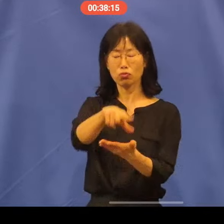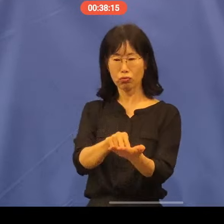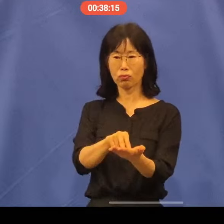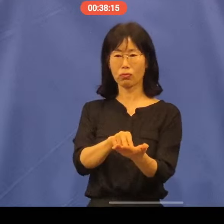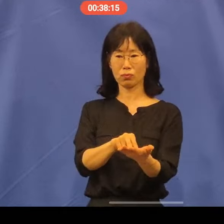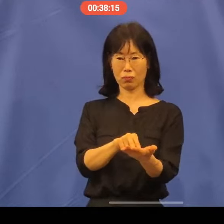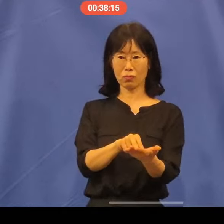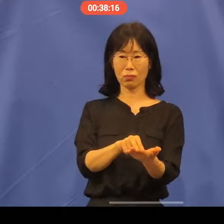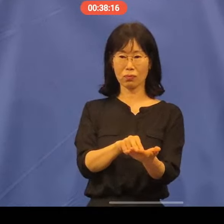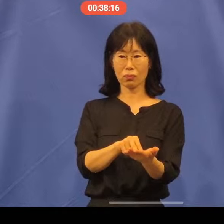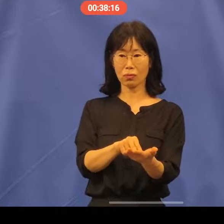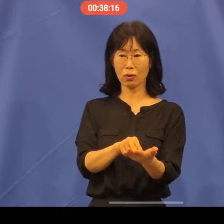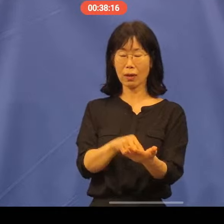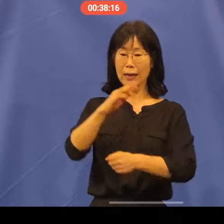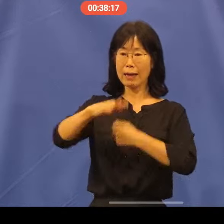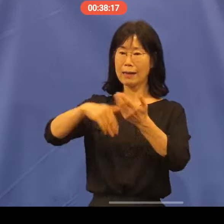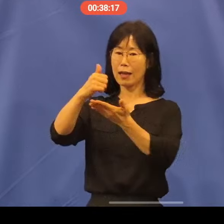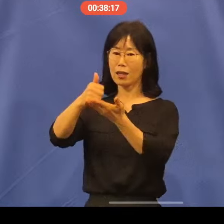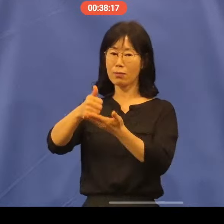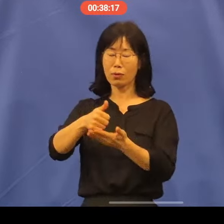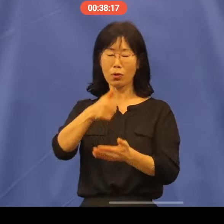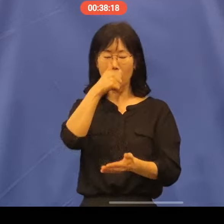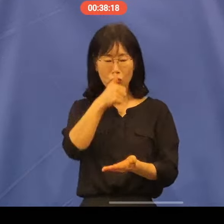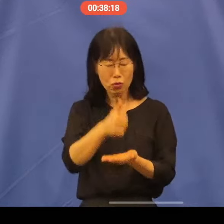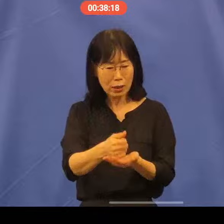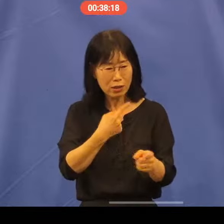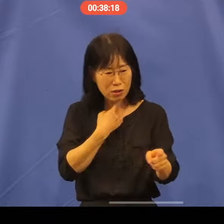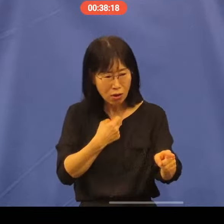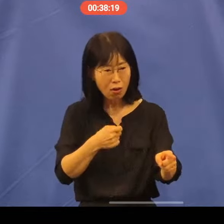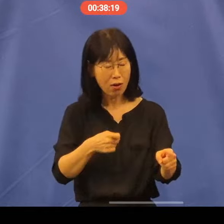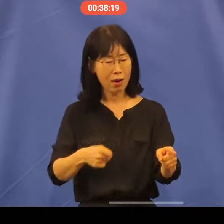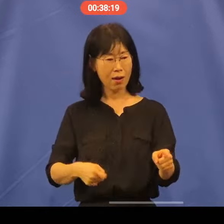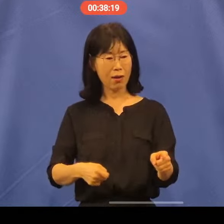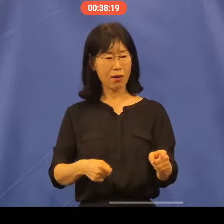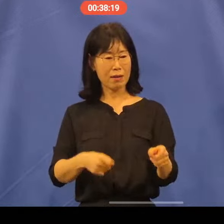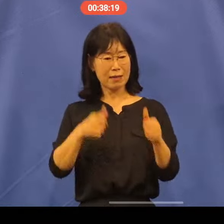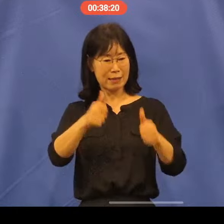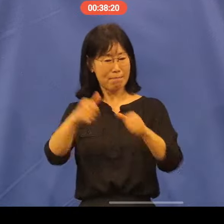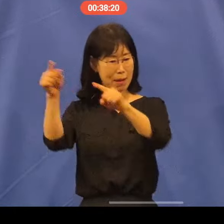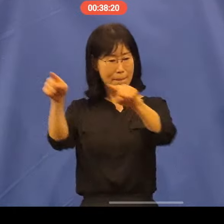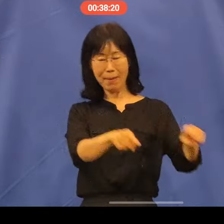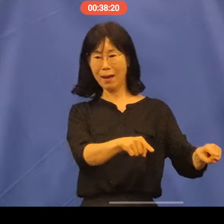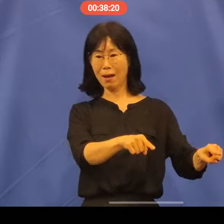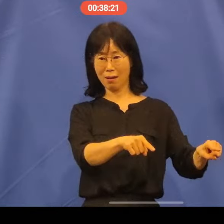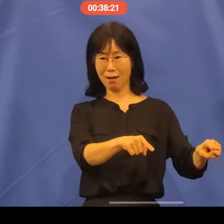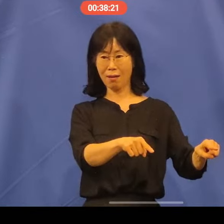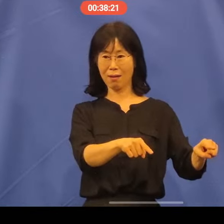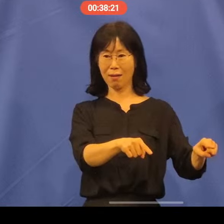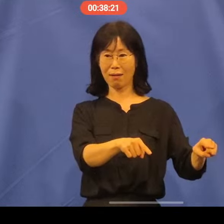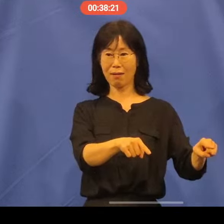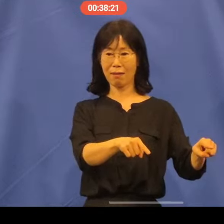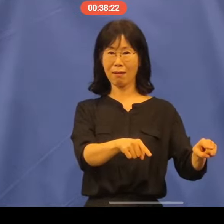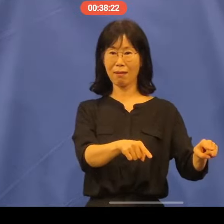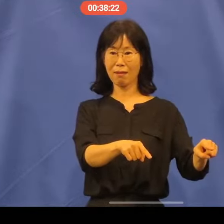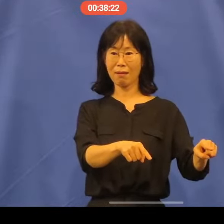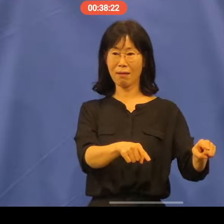하나님은 죄를 얼마나 엄중히 다루시는가를 무엇을 통하여 우리에게 보여주셨습니까? 십자가를 통하여.